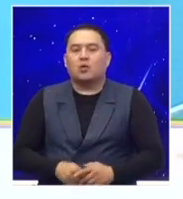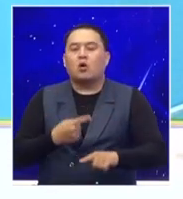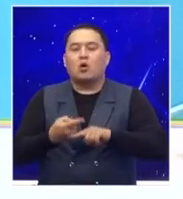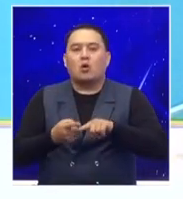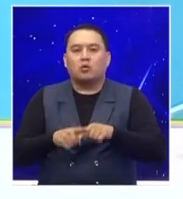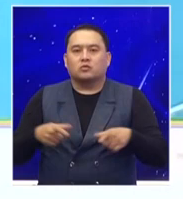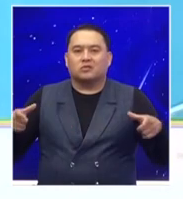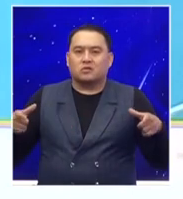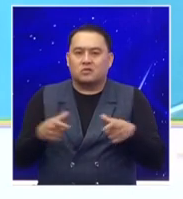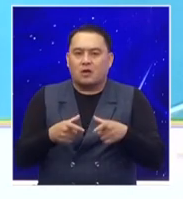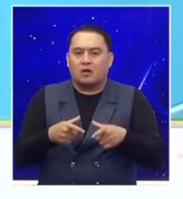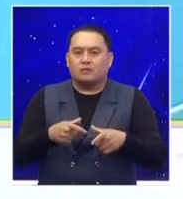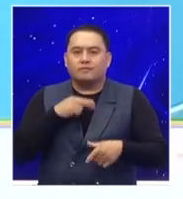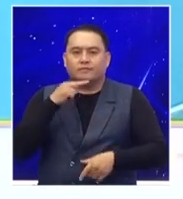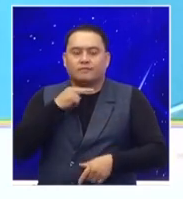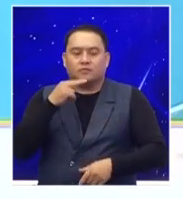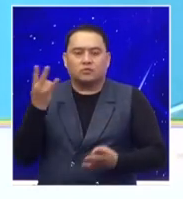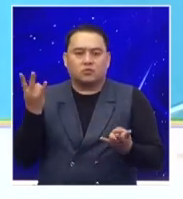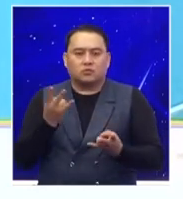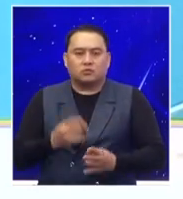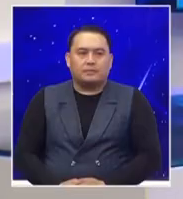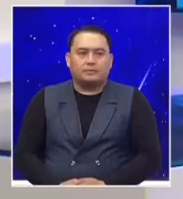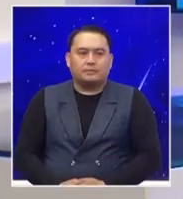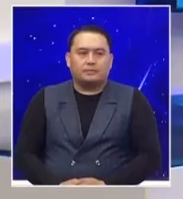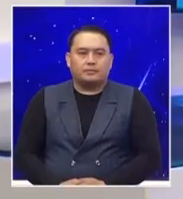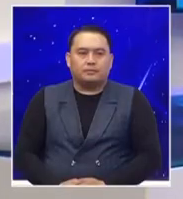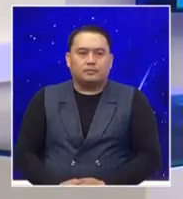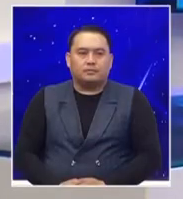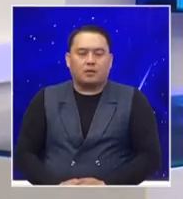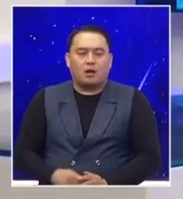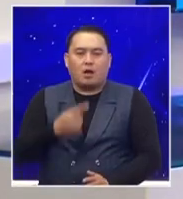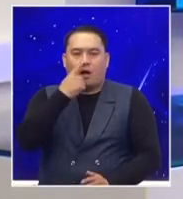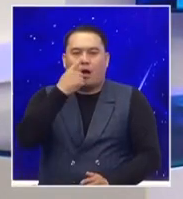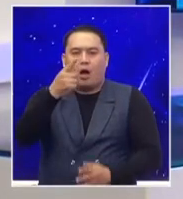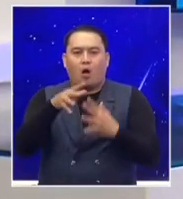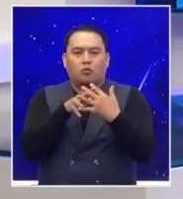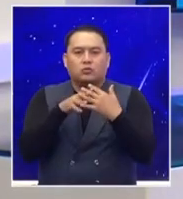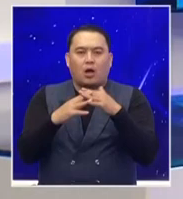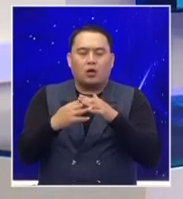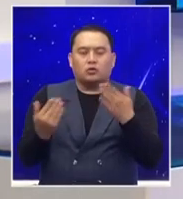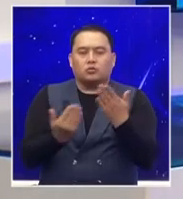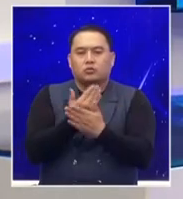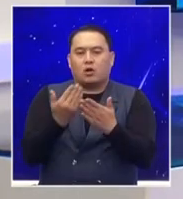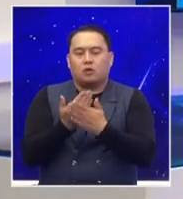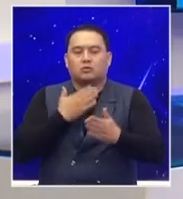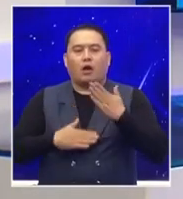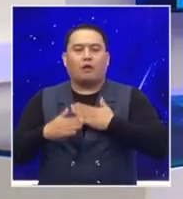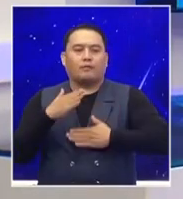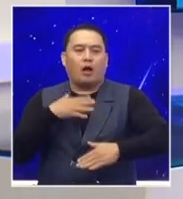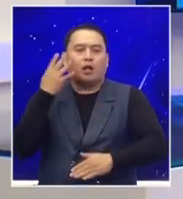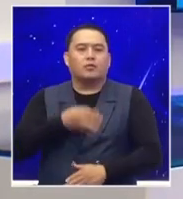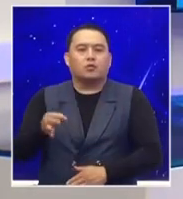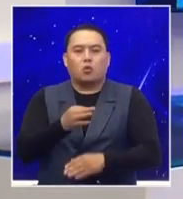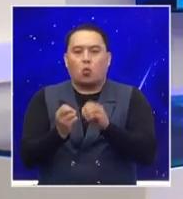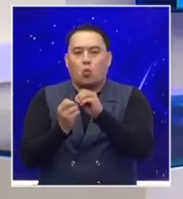Локдаун шарасында назардан тыс қалдырмаңыздар. Шалғайдағы ауыл халқы үшін ақжолтай жаңалық. Бүгін Алматы облысында